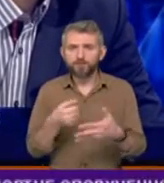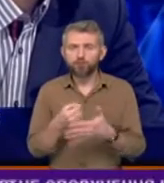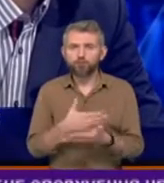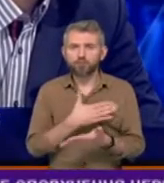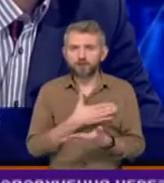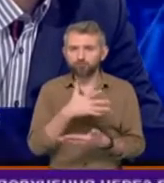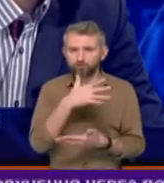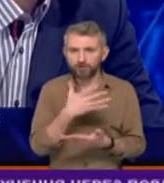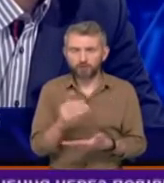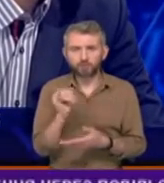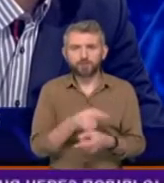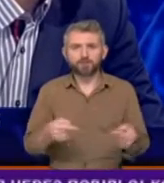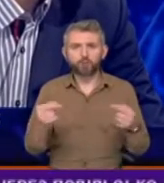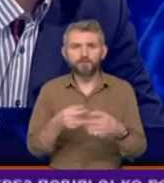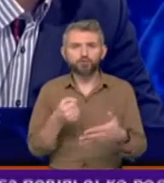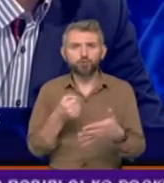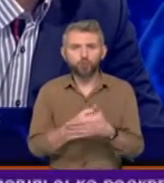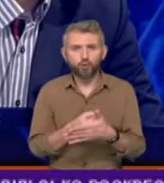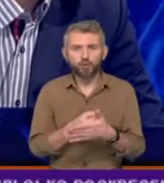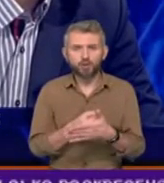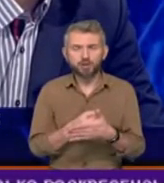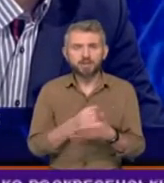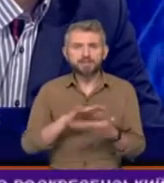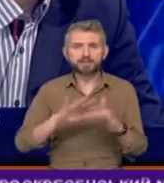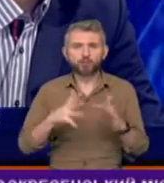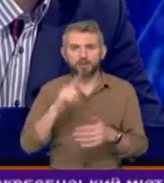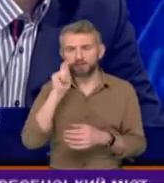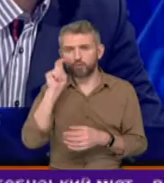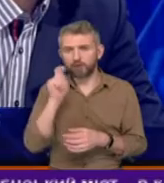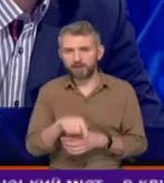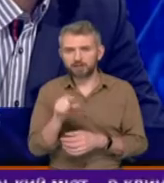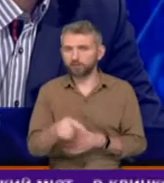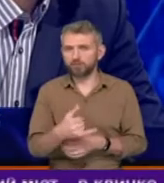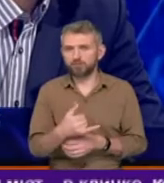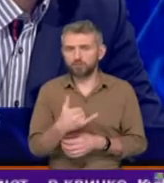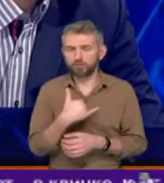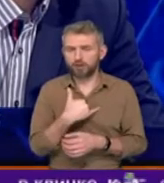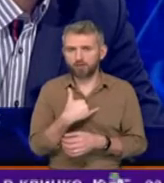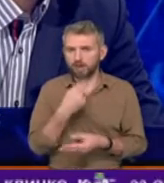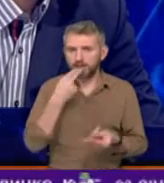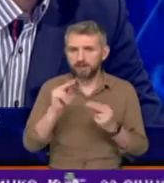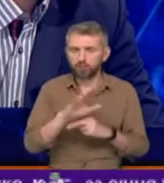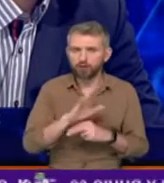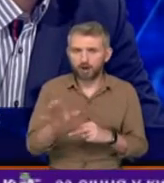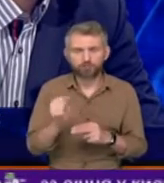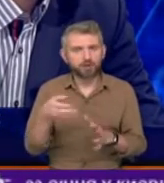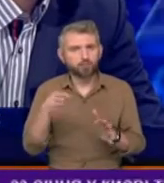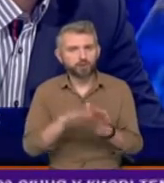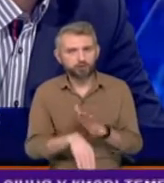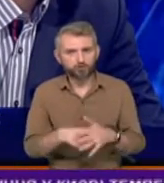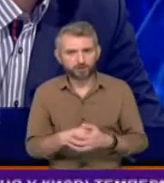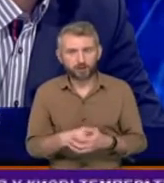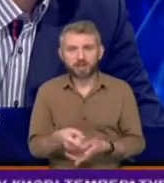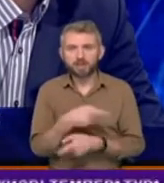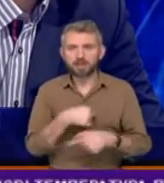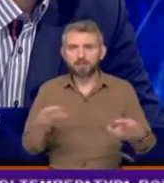нашого часу, і відповідно до ситуації в Україні, вона у нас не покращується, а погіршується,